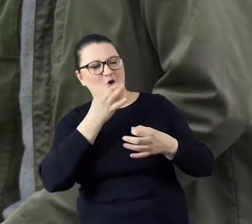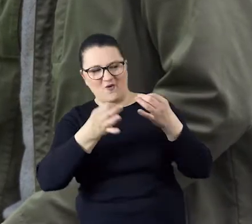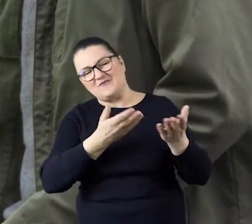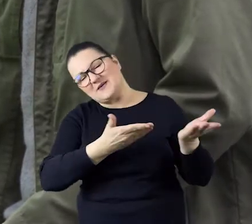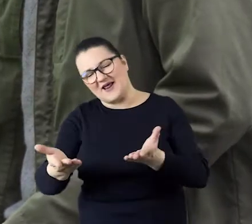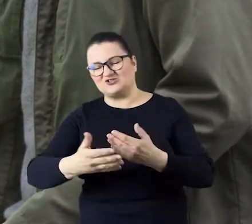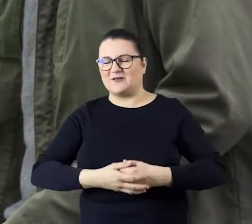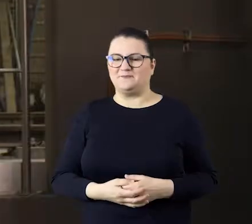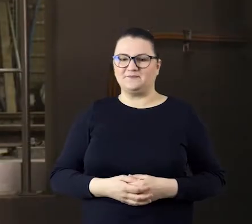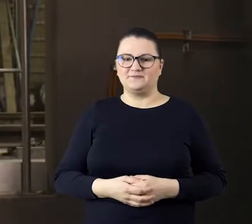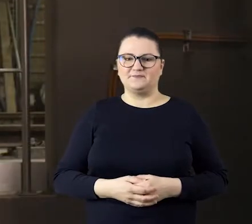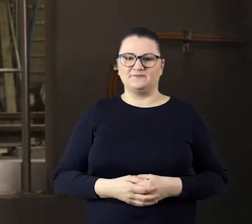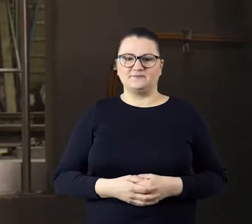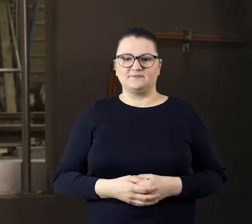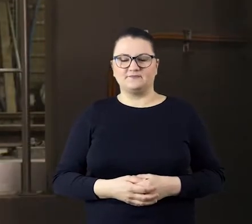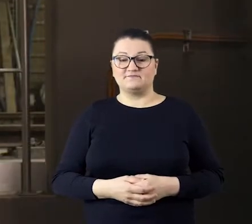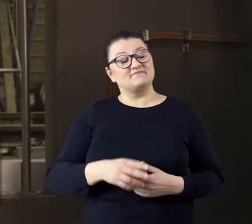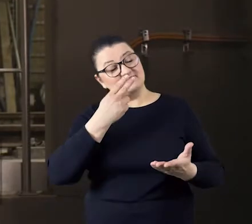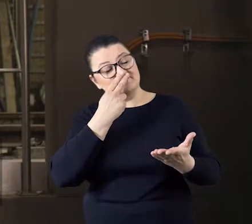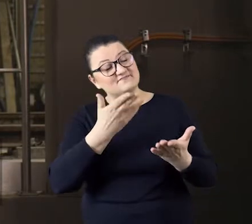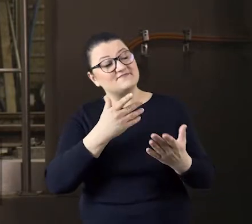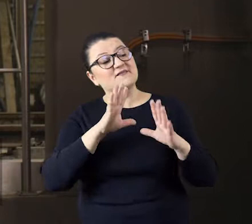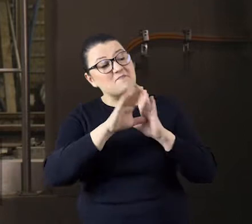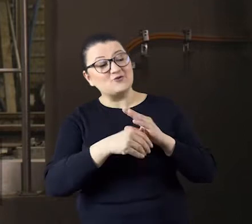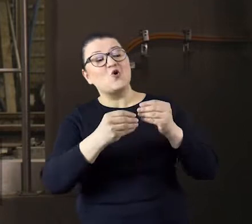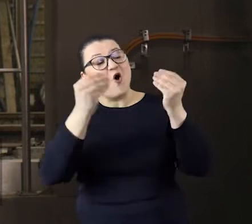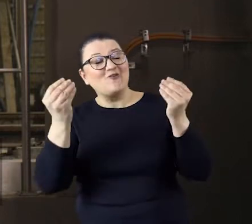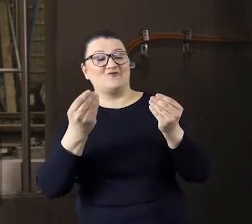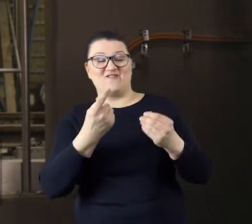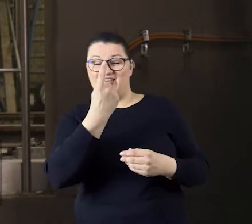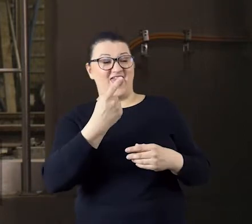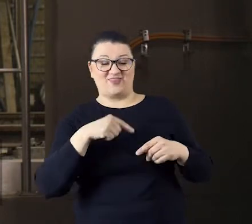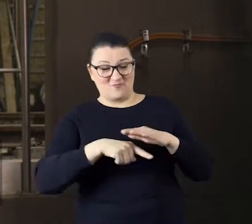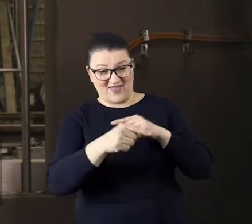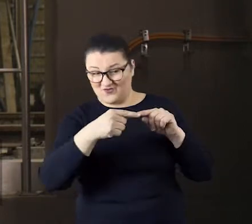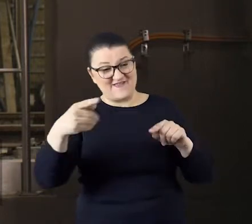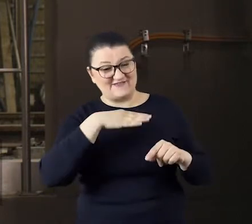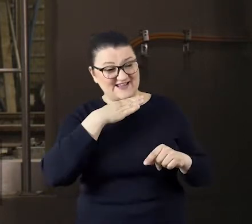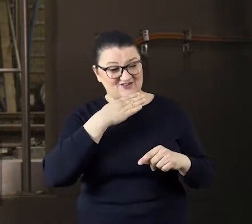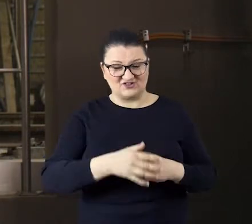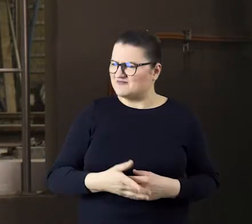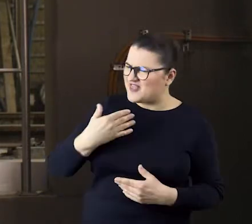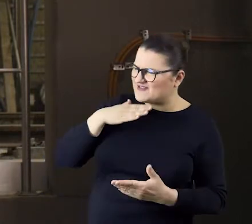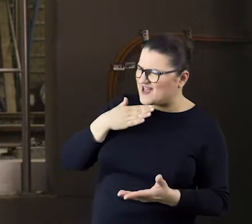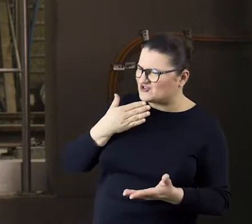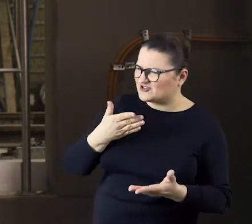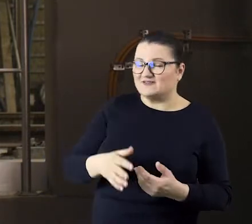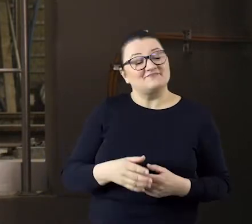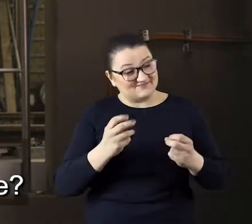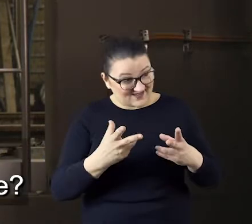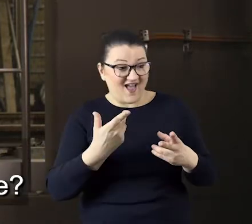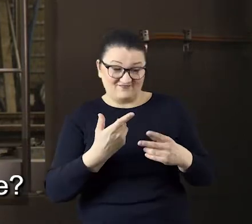i opowiem. Zapraszam. Sam pan widzi, jak to miasto się rozwija i jedna linia metra nie wystarczy. Nie